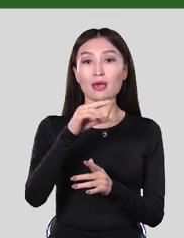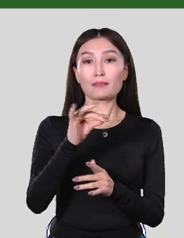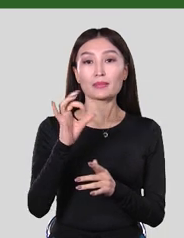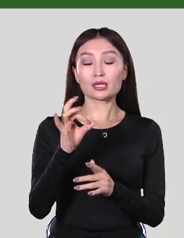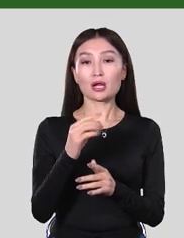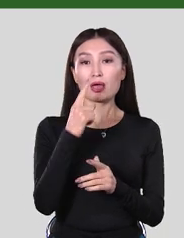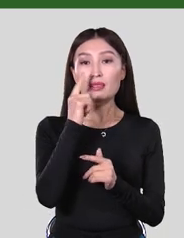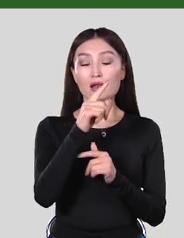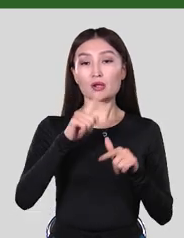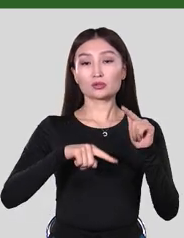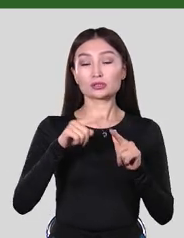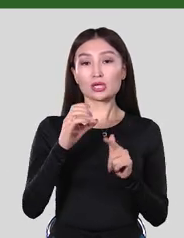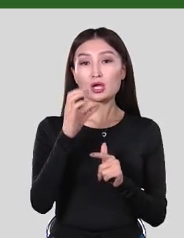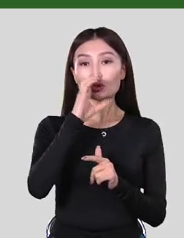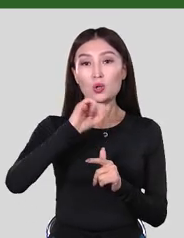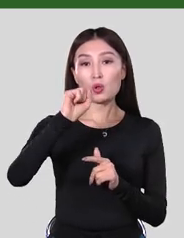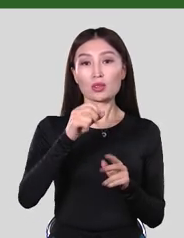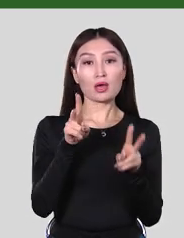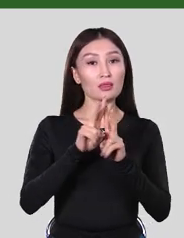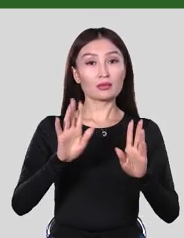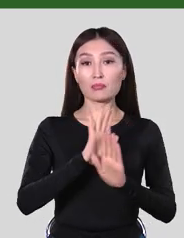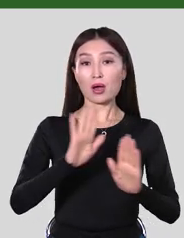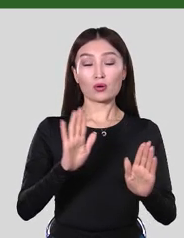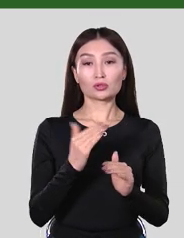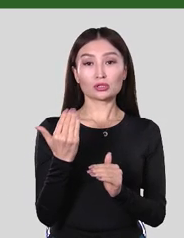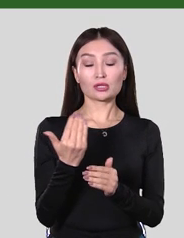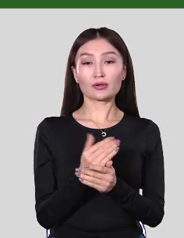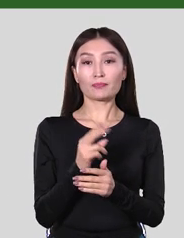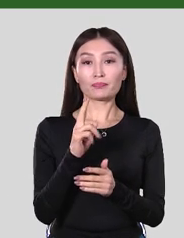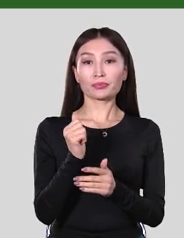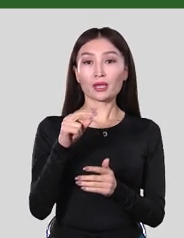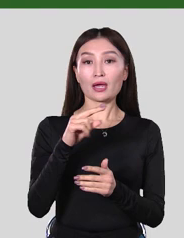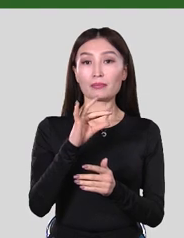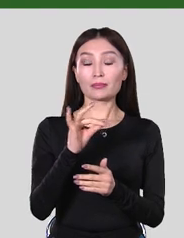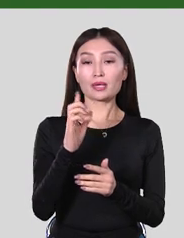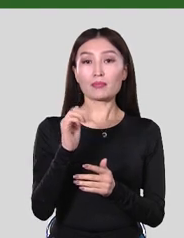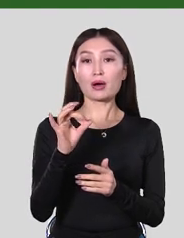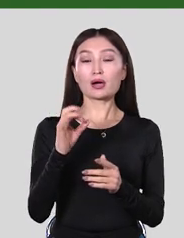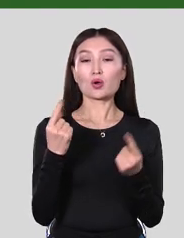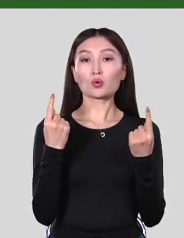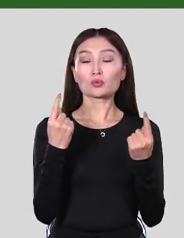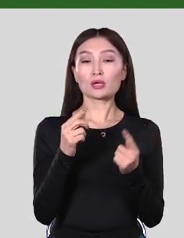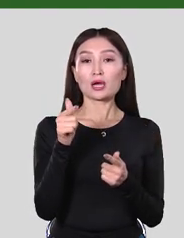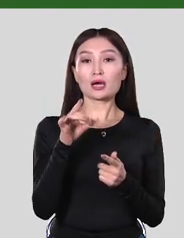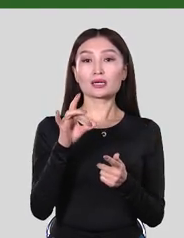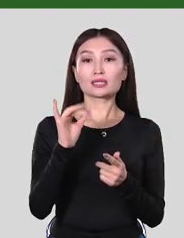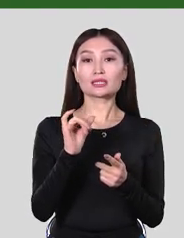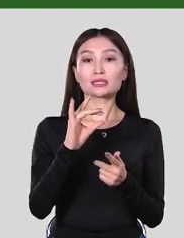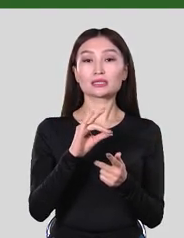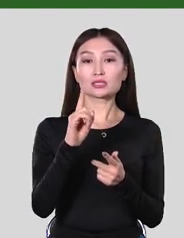родственник слона, правда, совсем на него не похож. Капибара – крупнейший грызун на